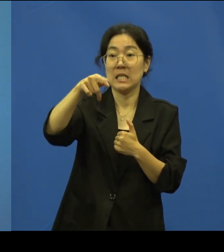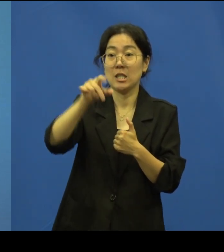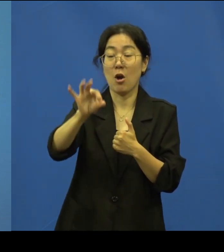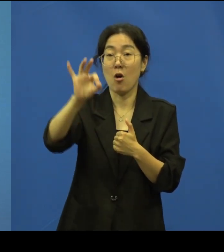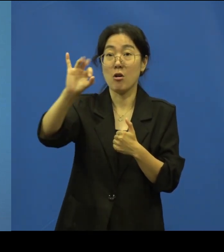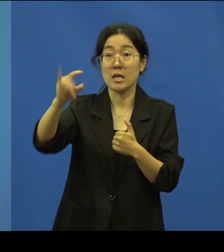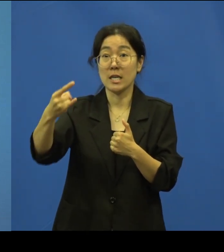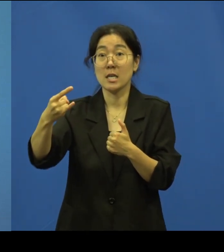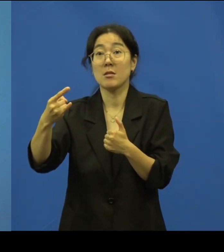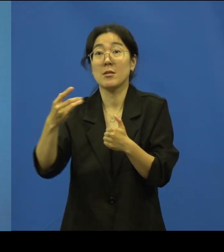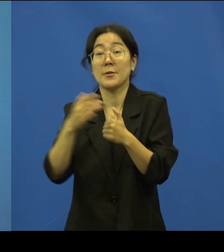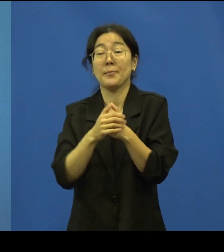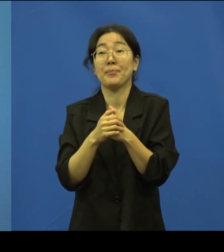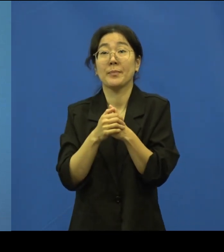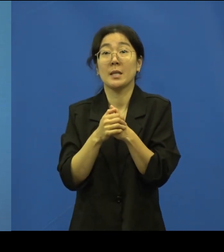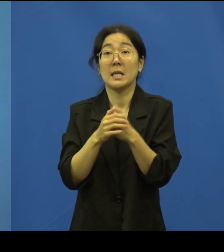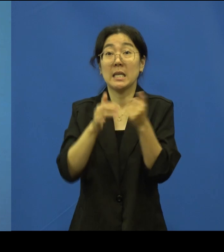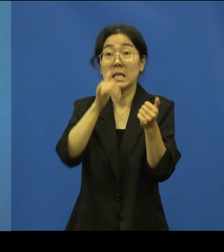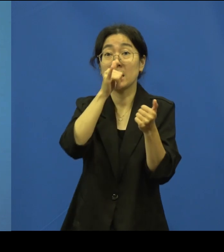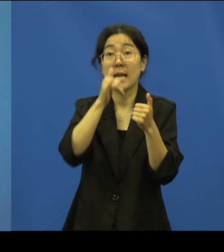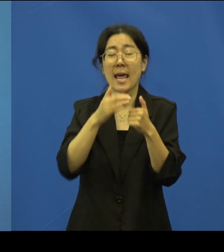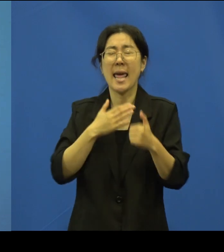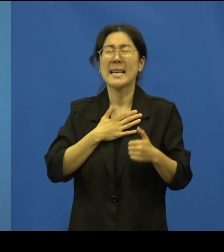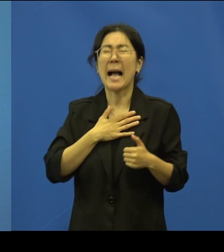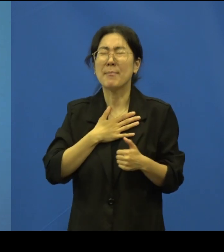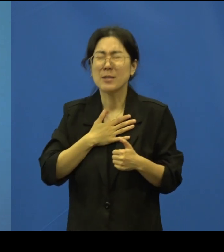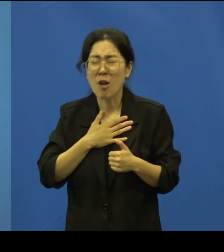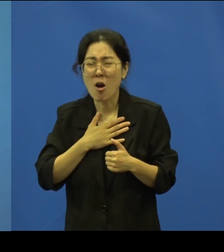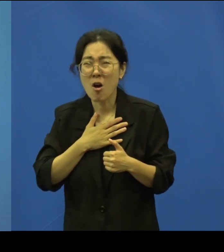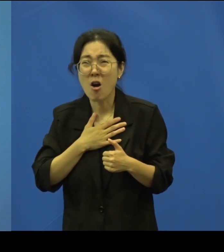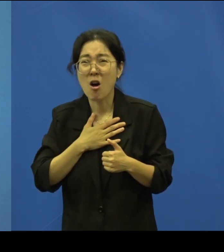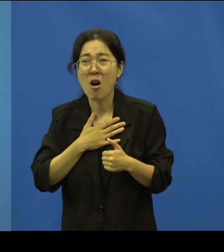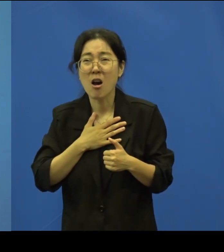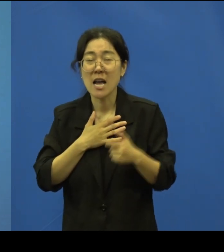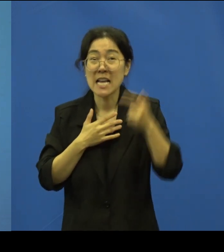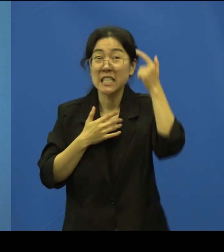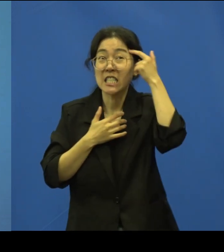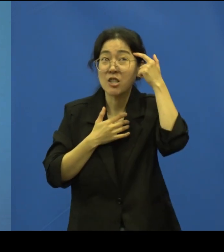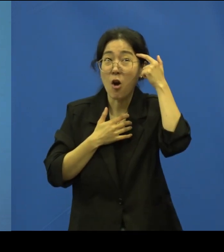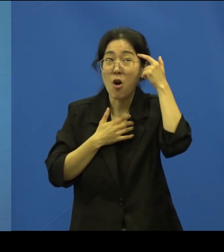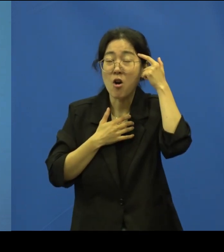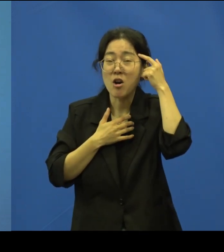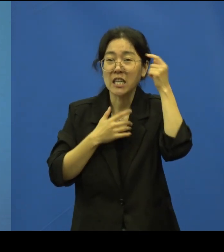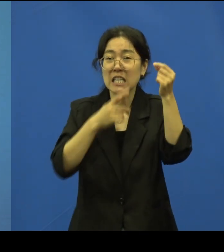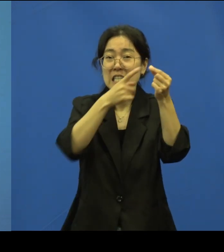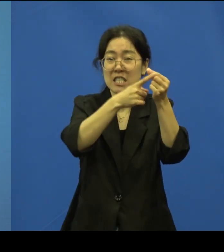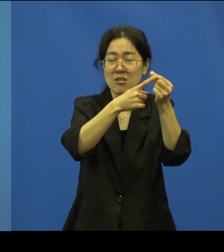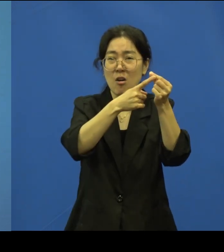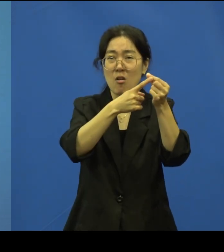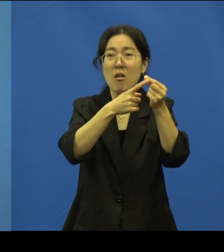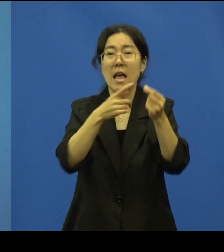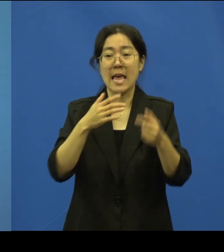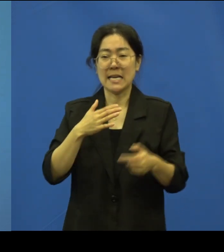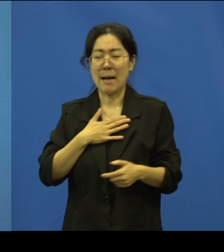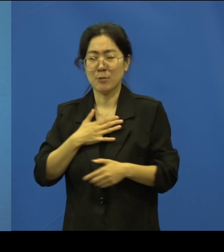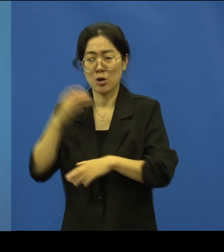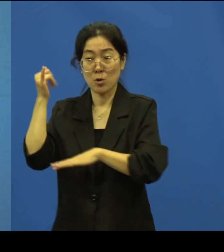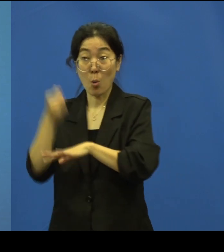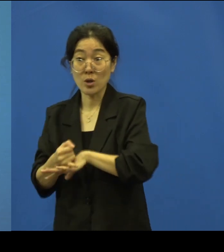대장이고 지성이 중대장이고 감정이 쫄병이라는 거예요. 여러분,